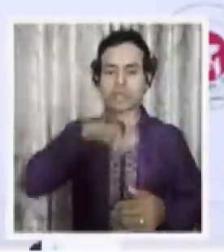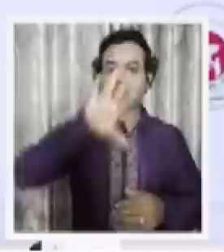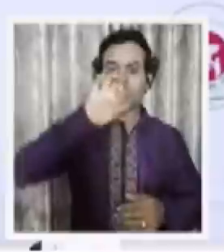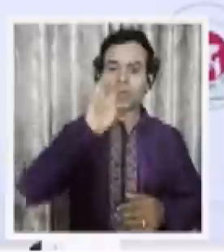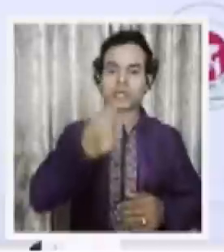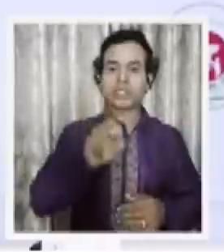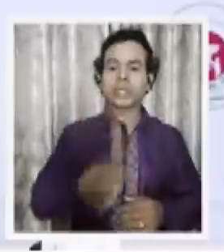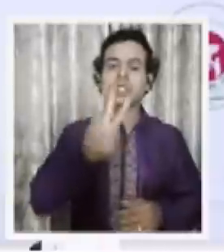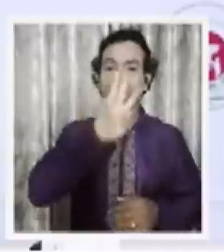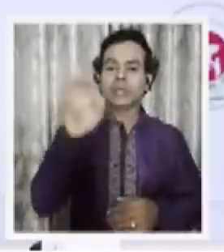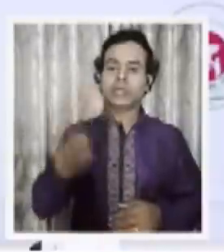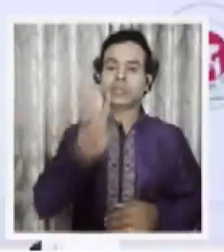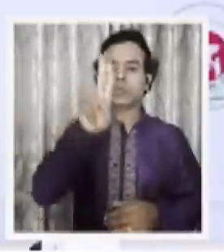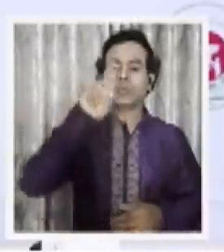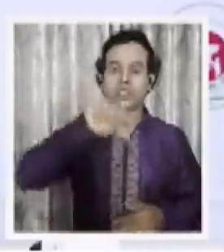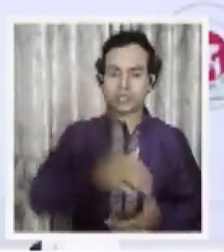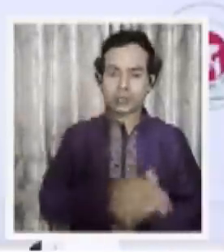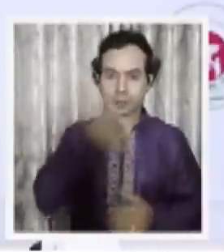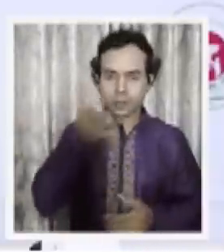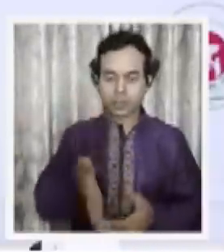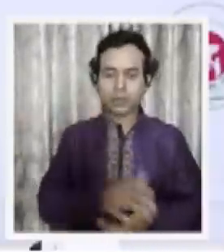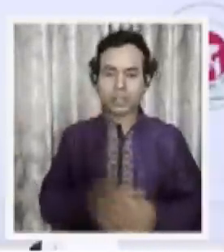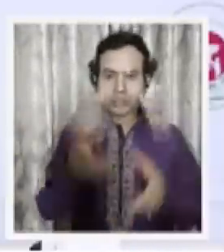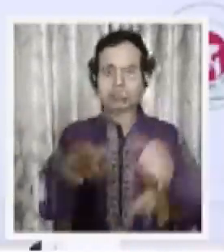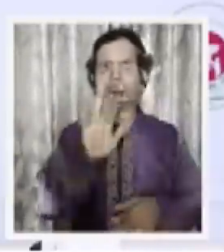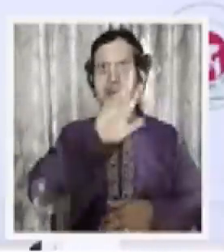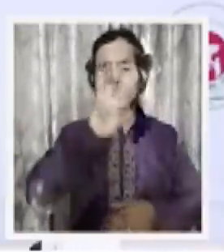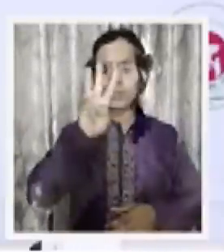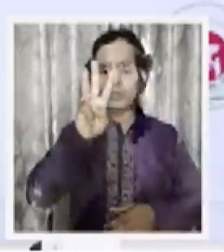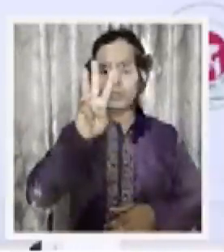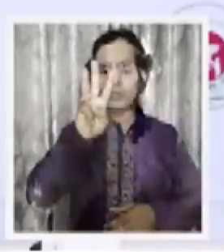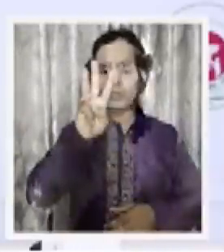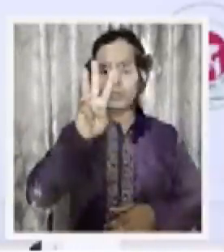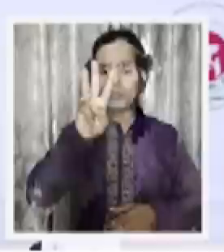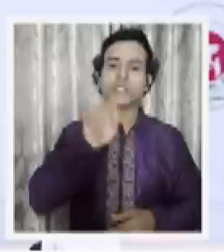3,90,329 জন বর্তমানে কোয়ারেন্টাইনে আছেন 53,350 জন।